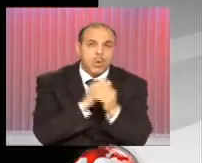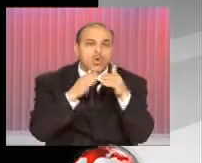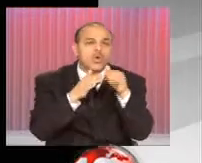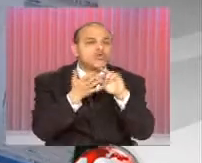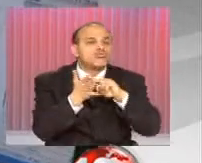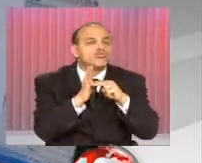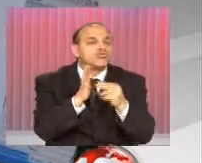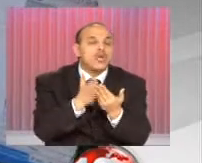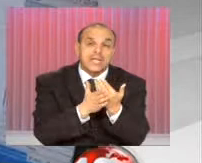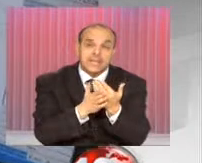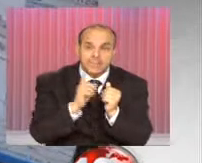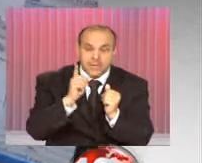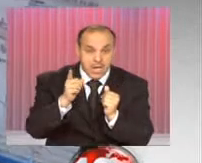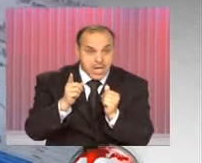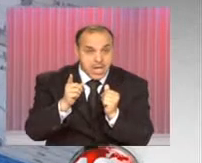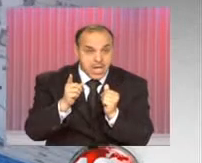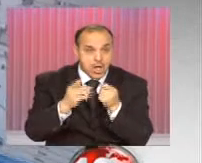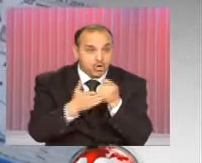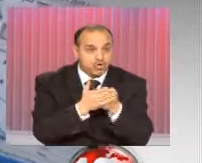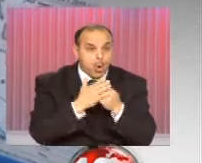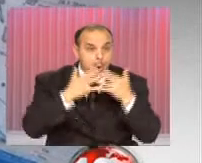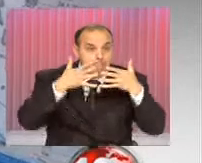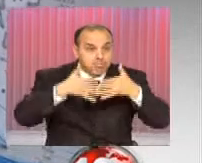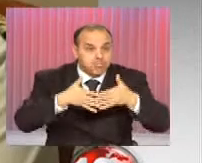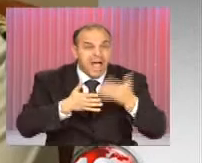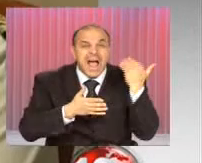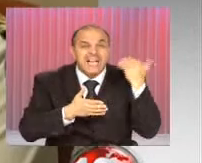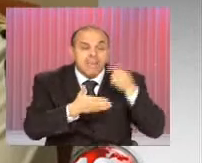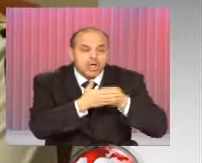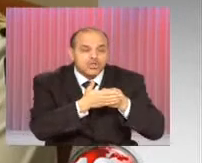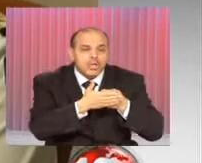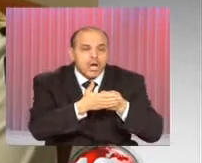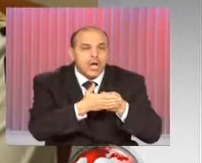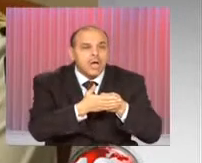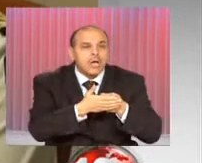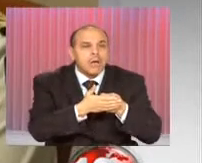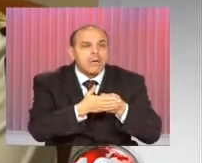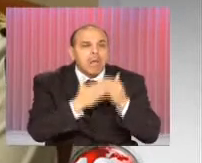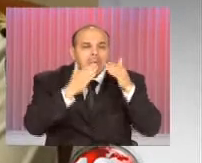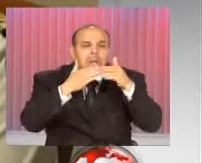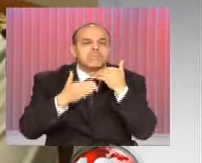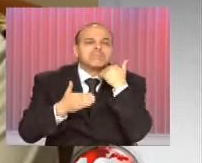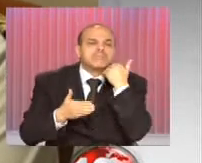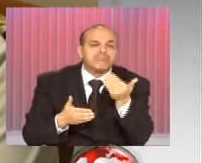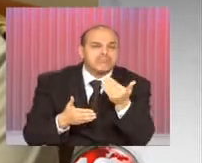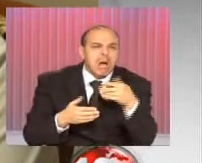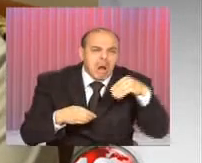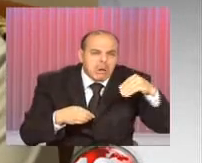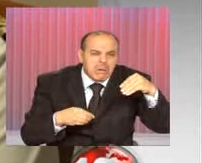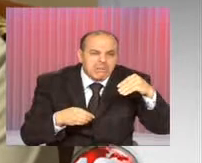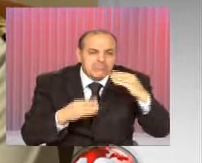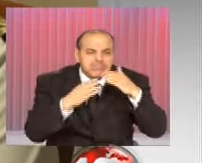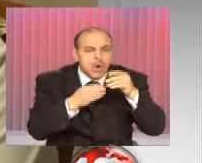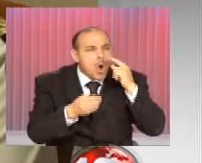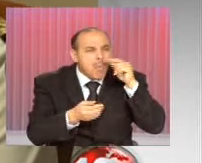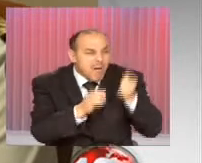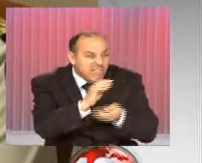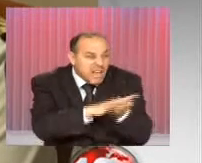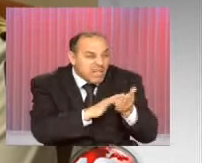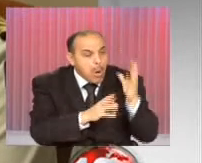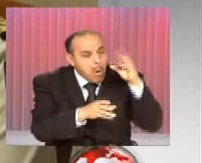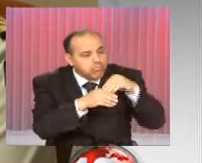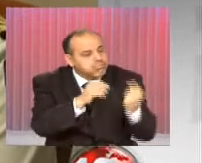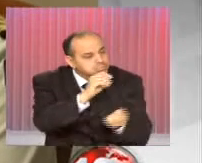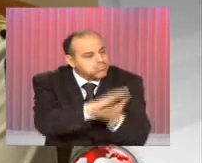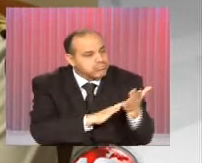جديدة حيث يقومون بشراء سفن شحن قديمة أغلبها غير صالح للإبحار ويستخدمونها لتسفير المهاجرين